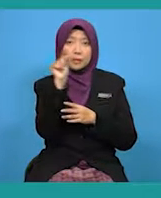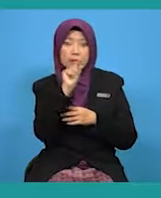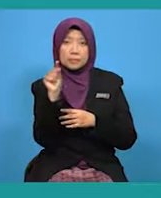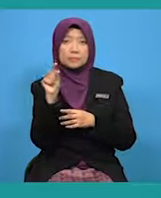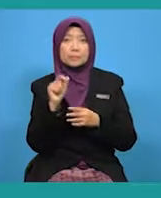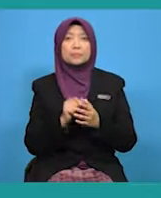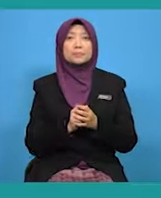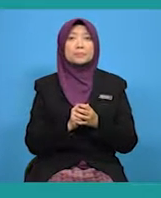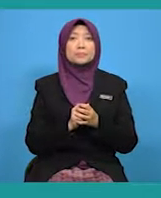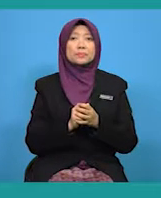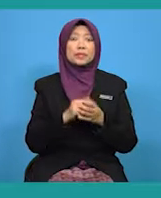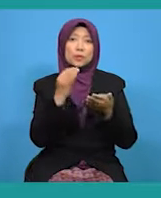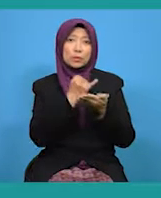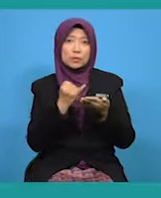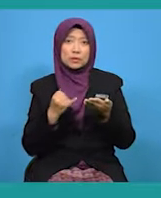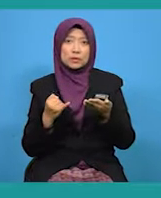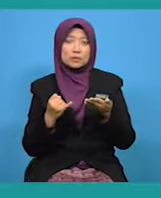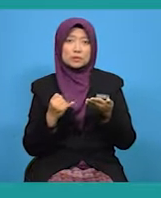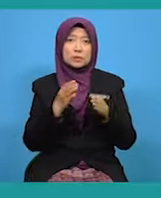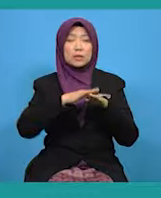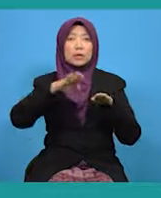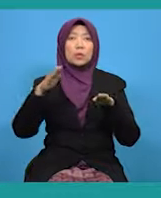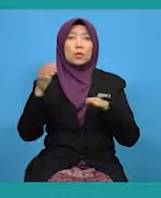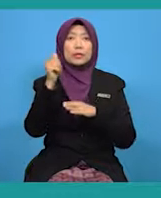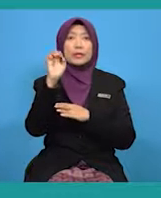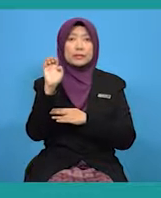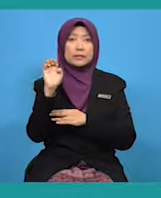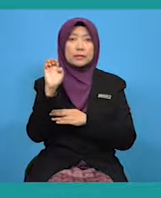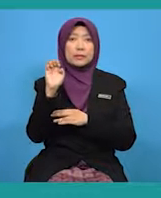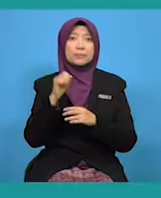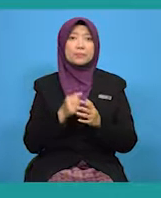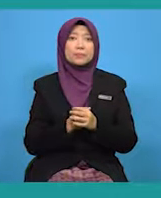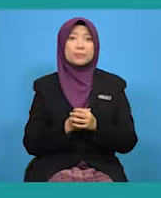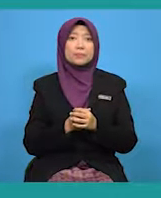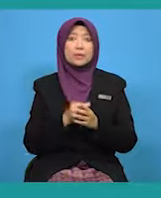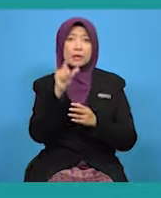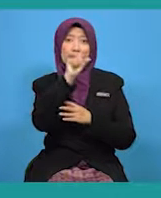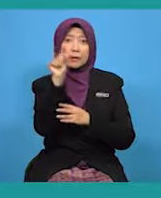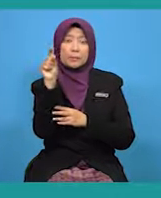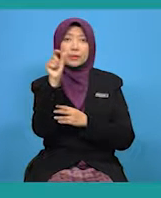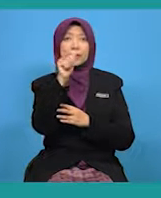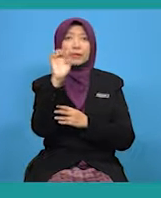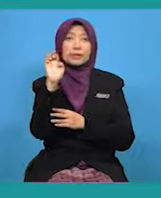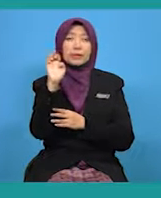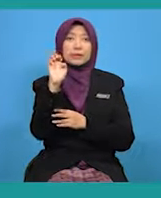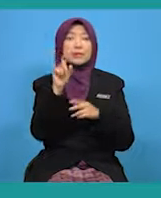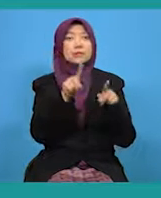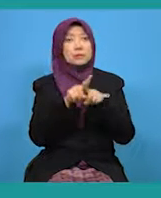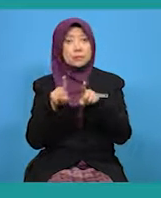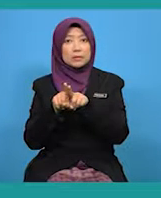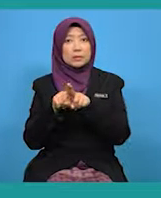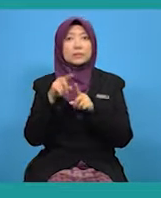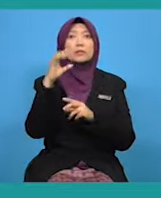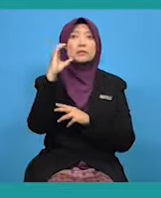seterusnya kita akan lukis Bulek gelok dei yaitu label Khan KYT = C